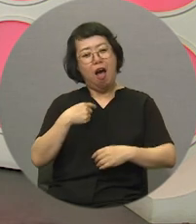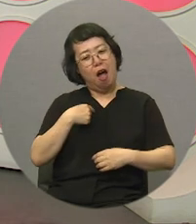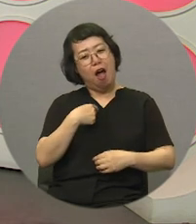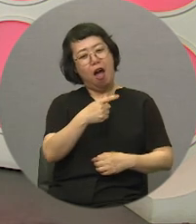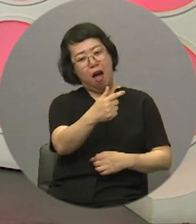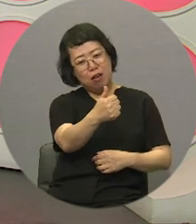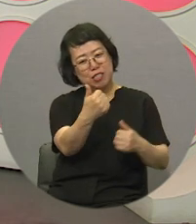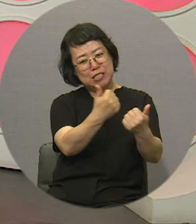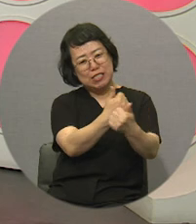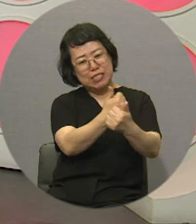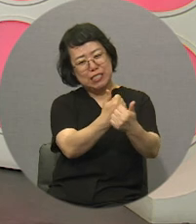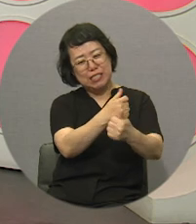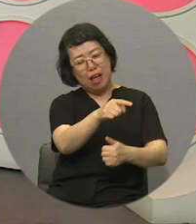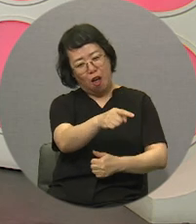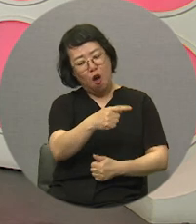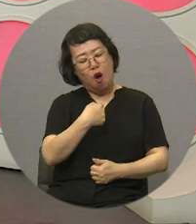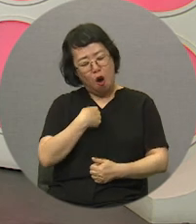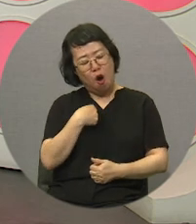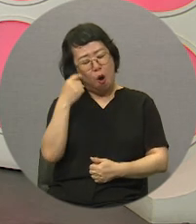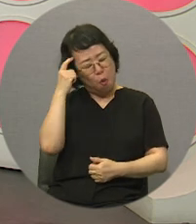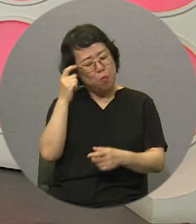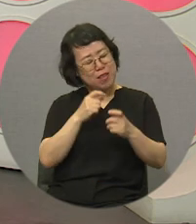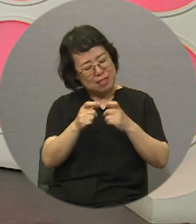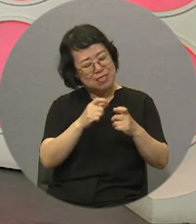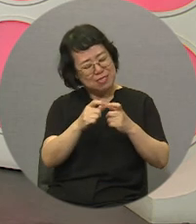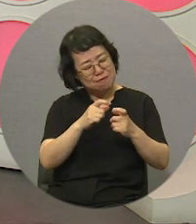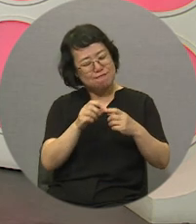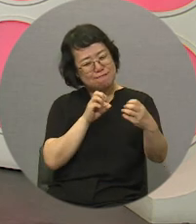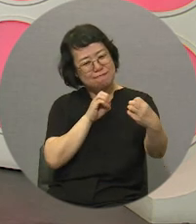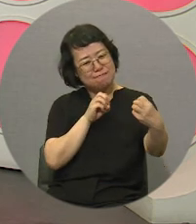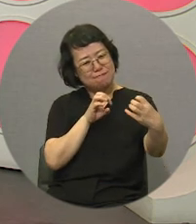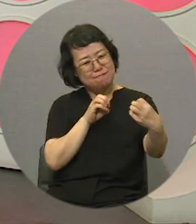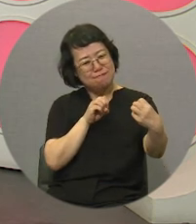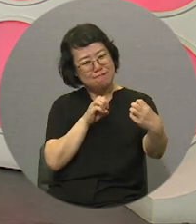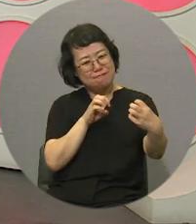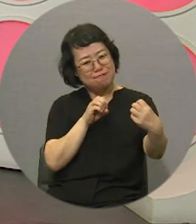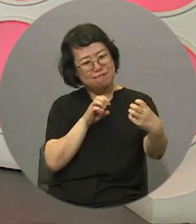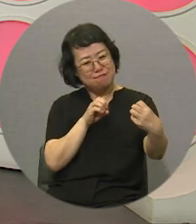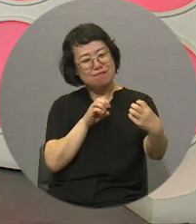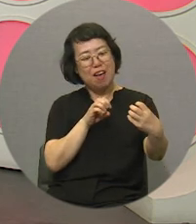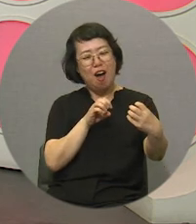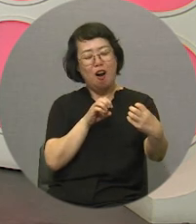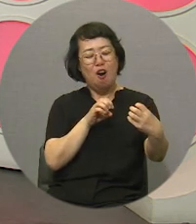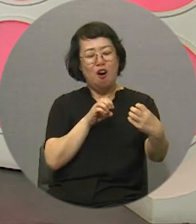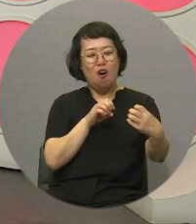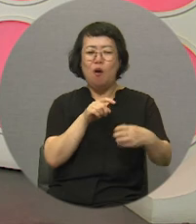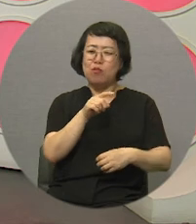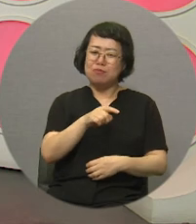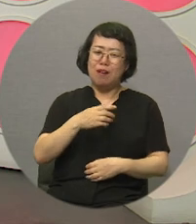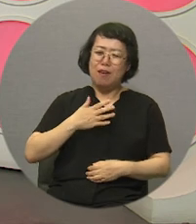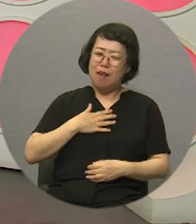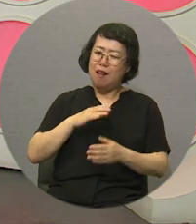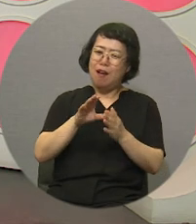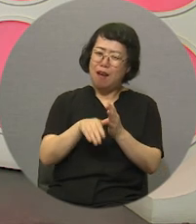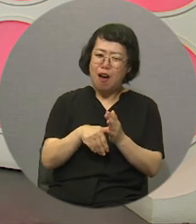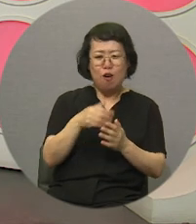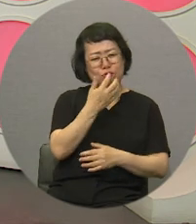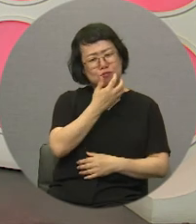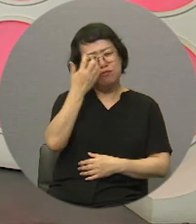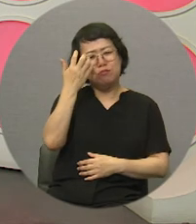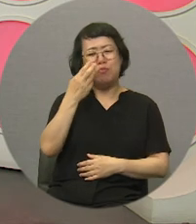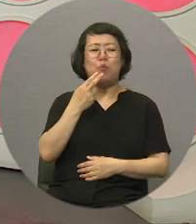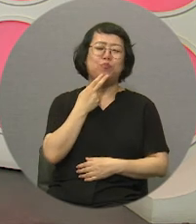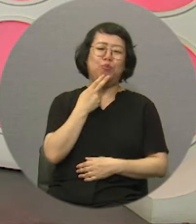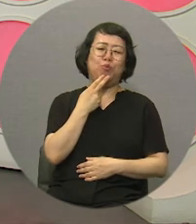제 고민거리를 털어놓기 시작했고요. 그때 저는 솔직히 딱히 꿈이 없었어요. 되고 싶은 게